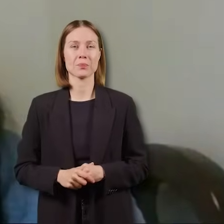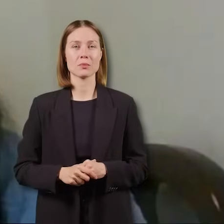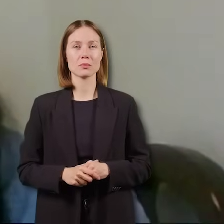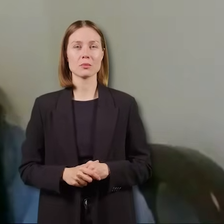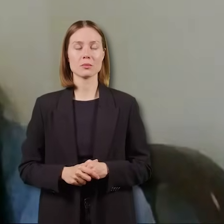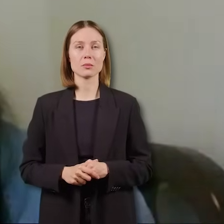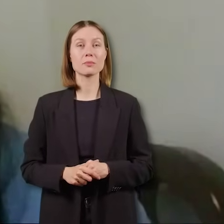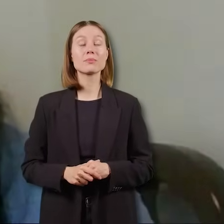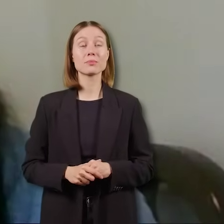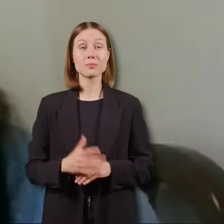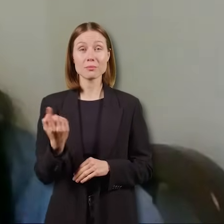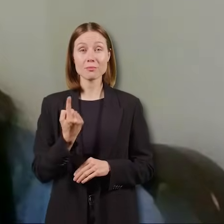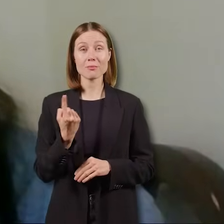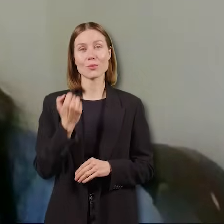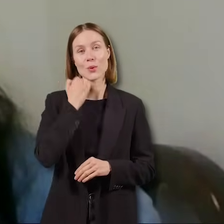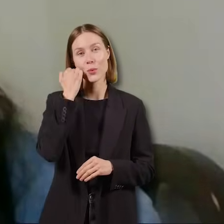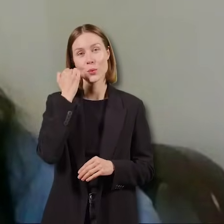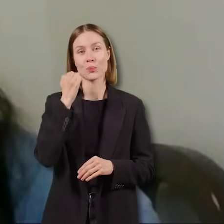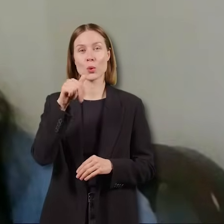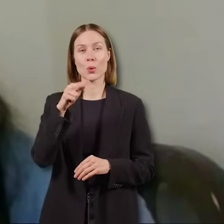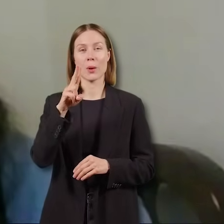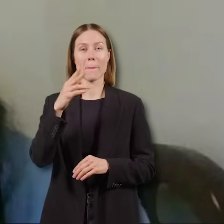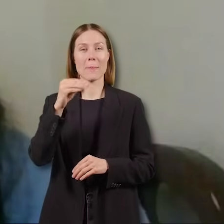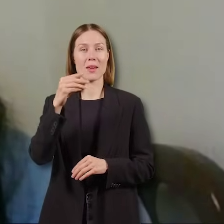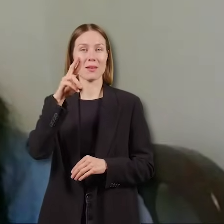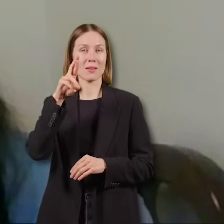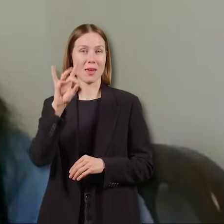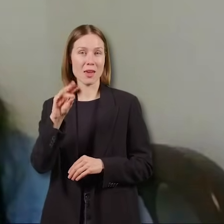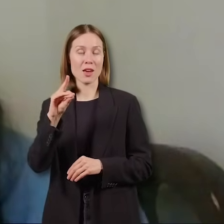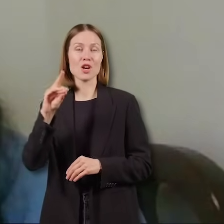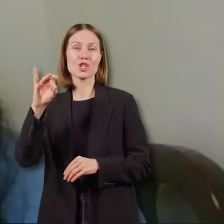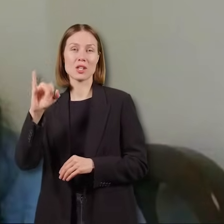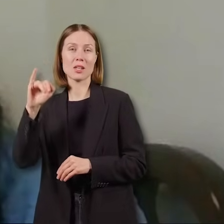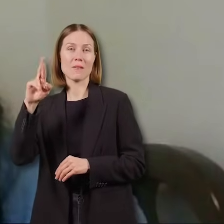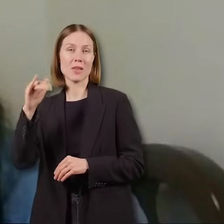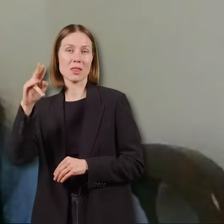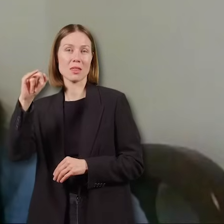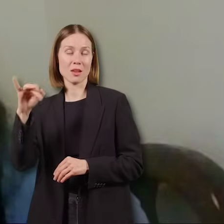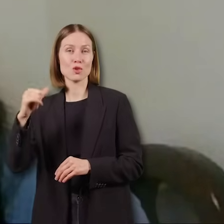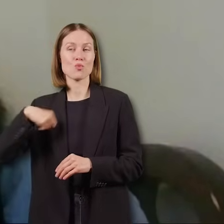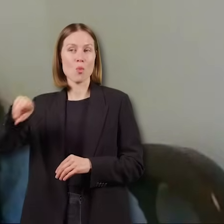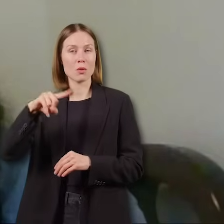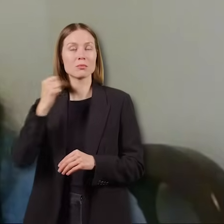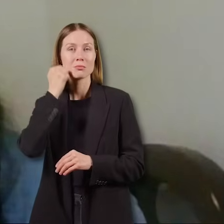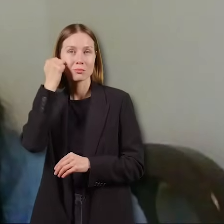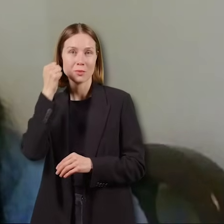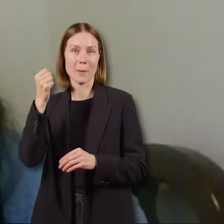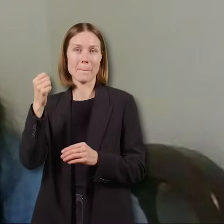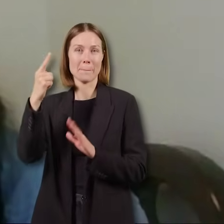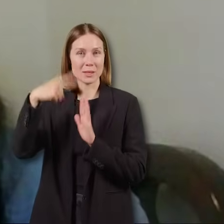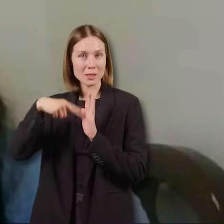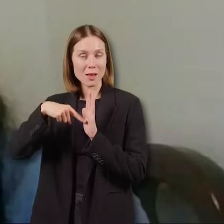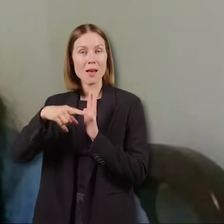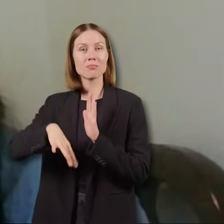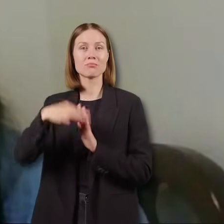Pirmiausia, tai tikrai noriu Ukmergės ir Širvintų gyventojams padėkoti už tokį pasitikėjimą, mane išrinkus